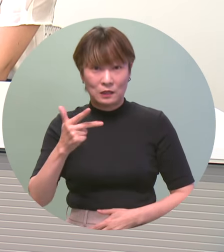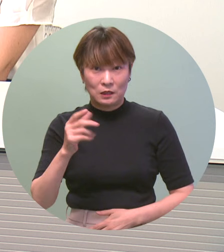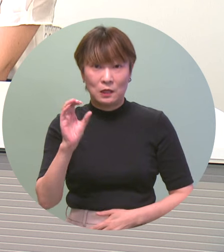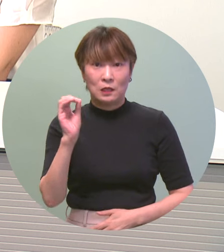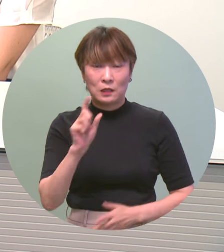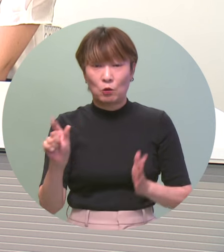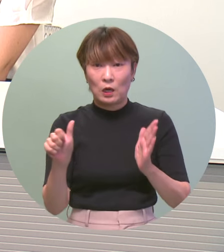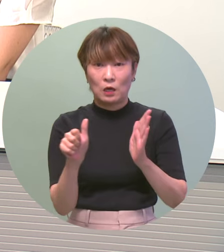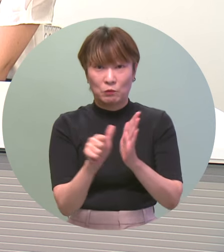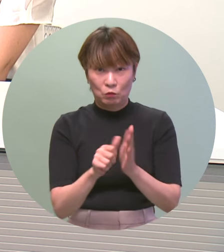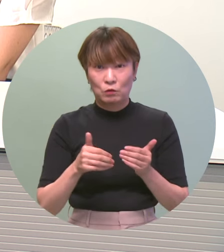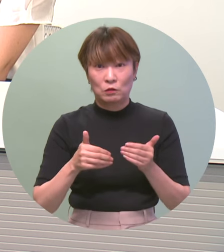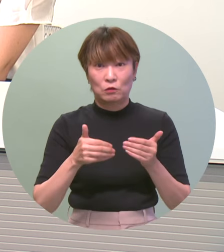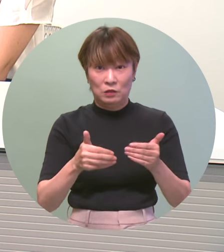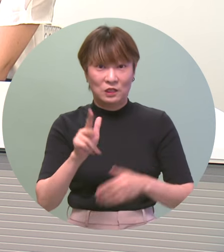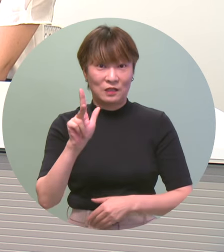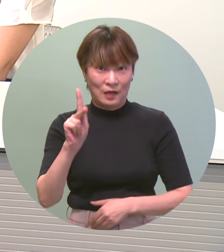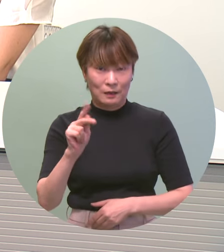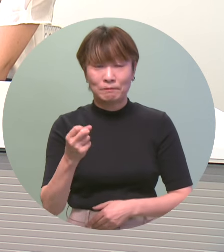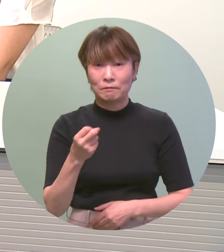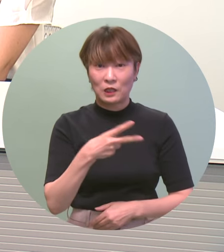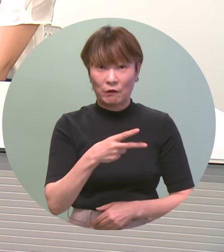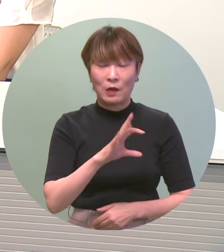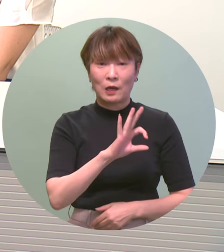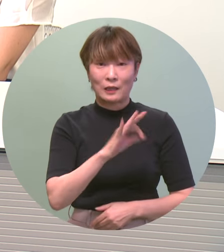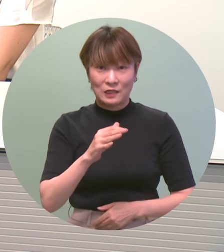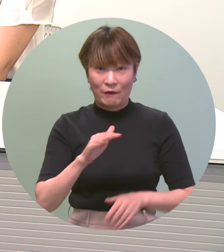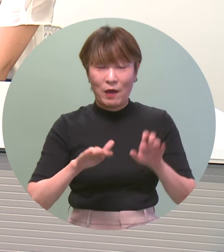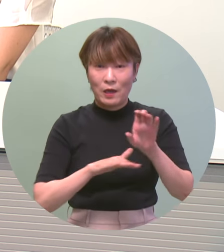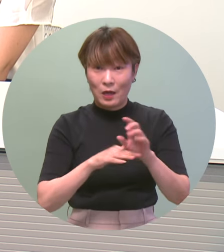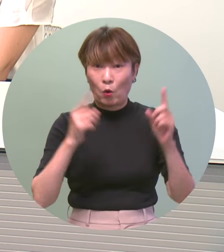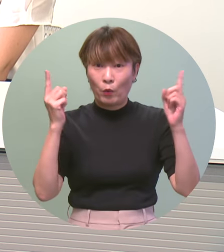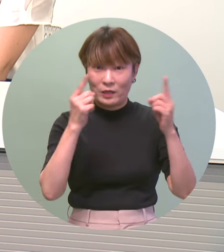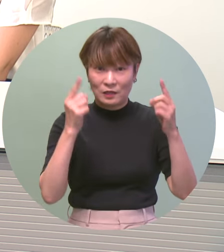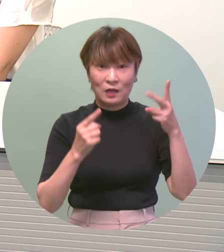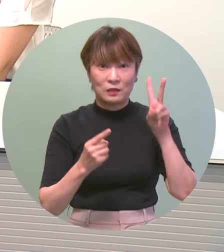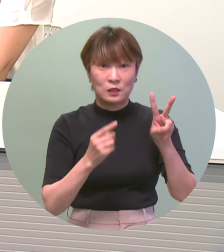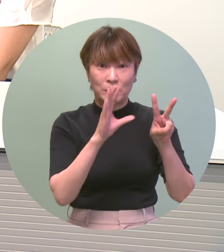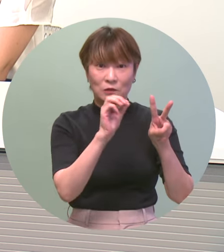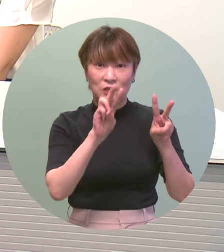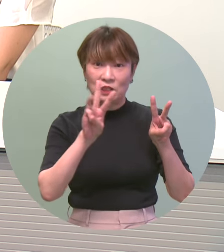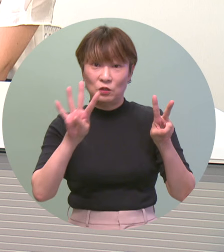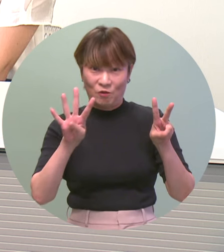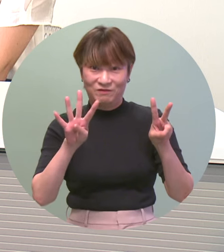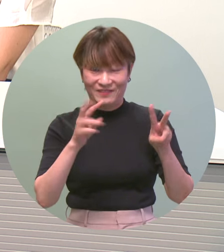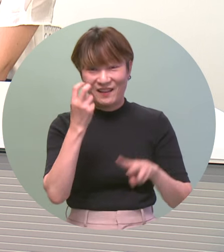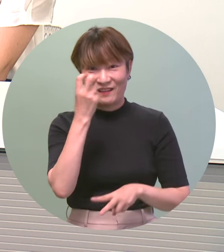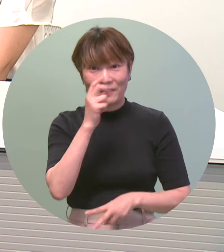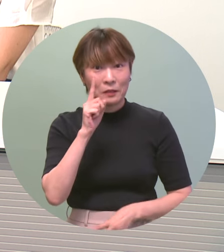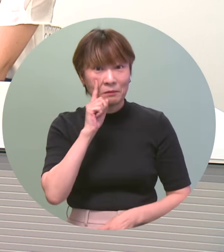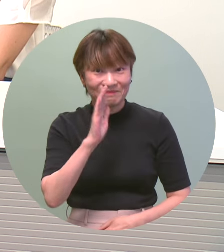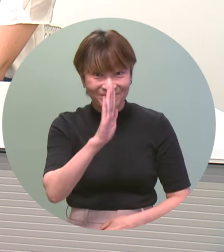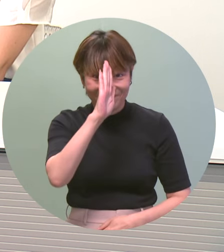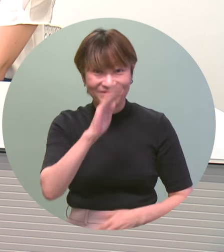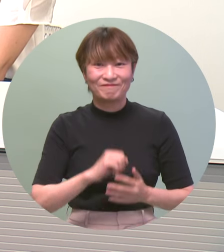ボンシティ推進課、または金沢エコフェスタ2024